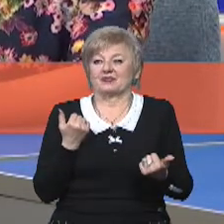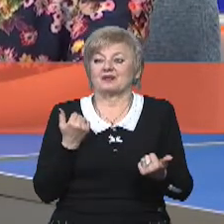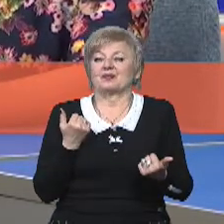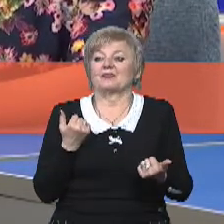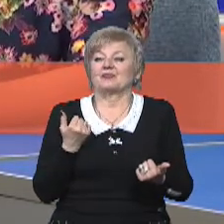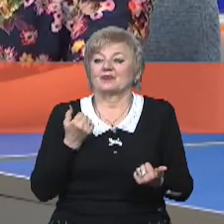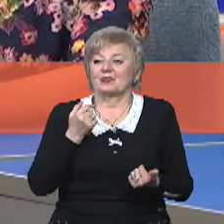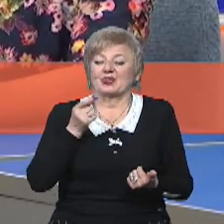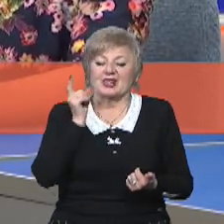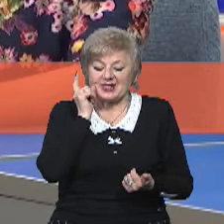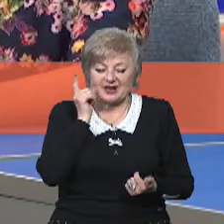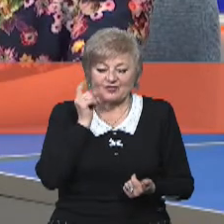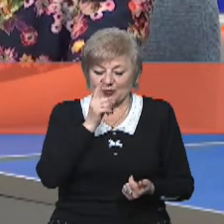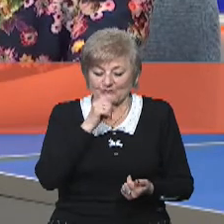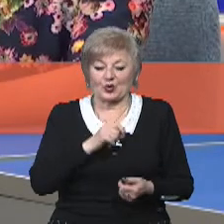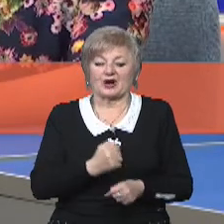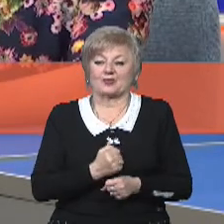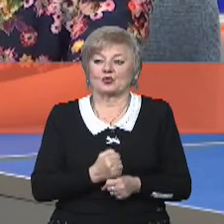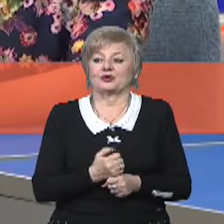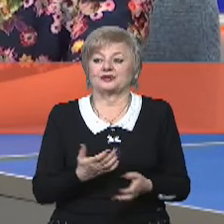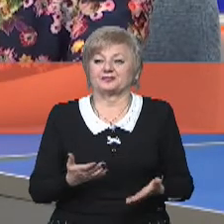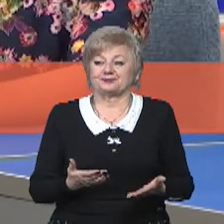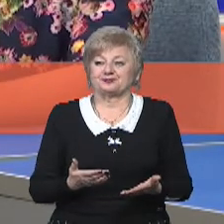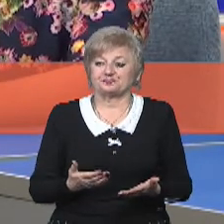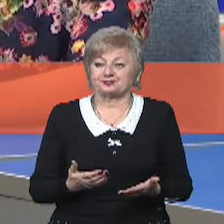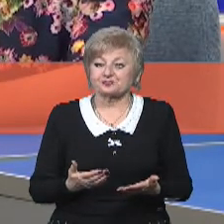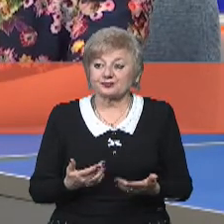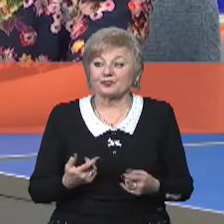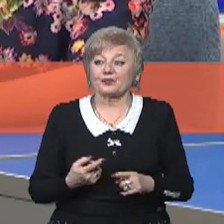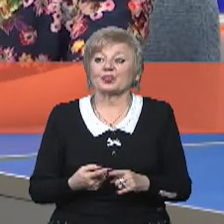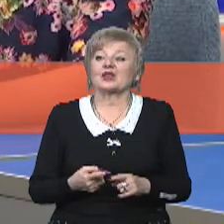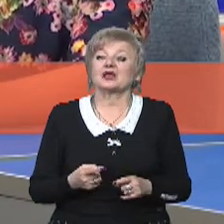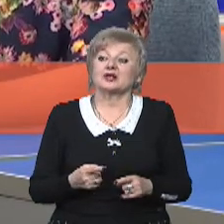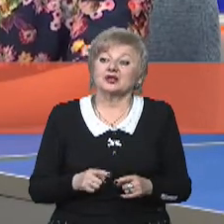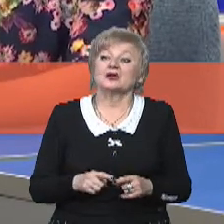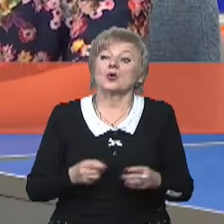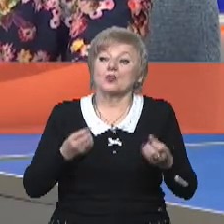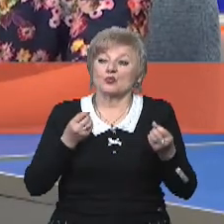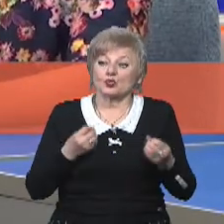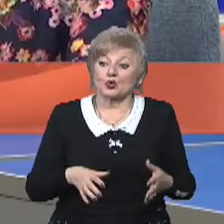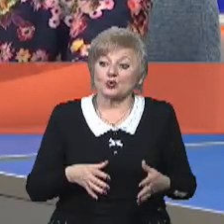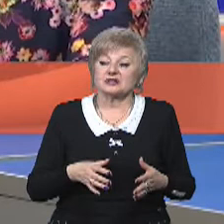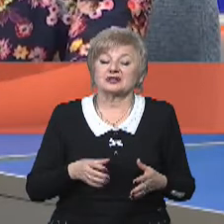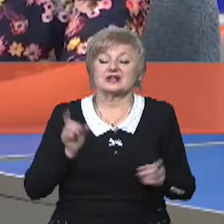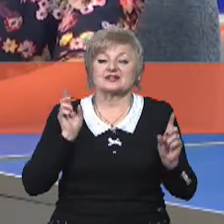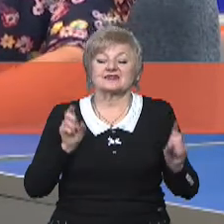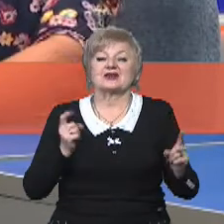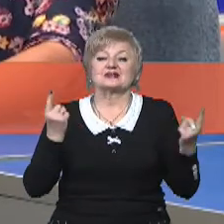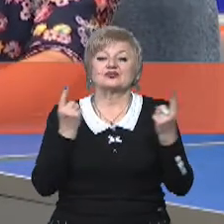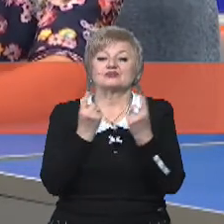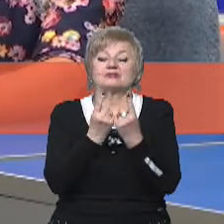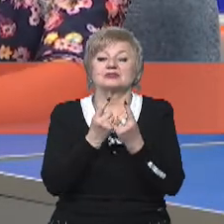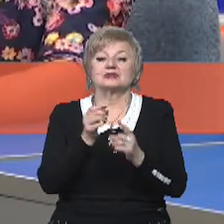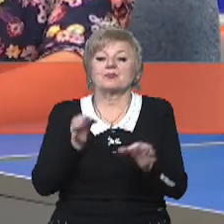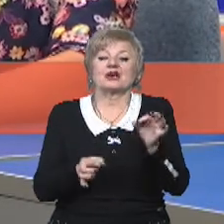погано працюють айфони, мобілки і такі, де та далі. Де просто один на один з природою.